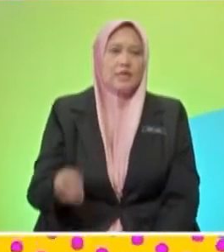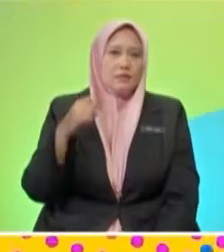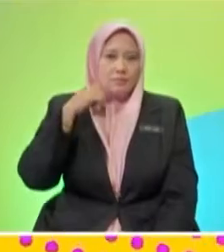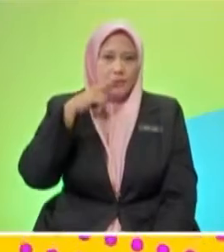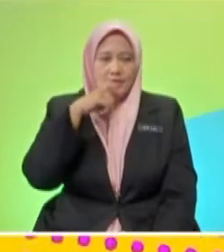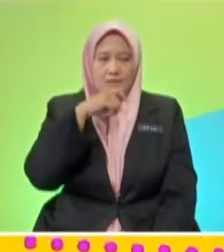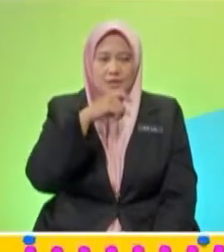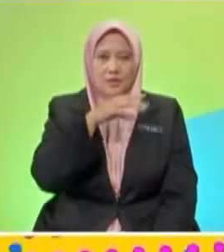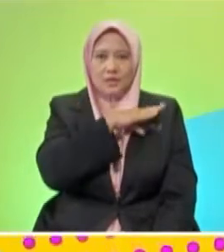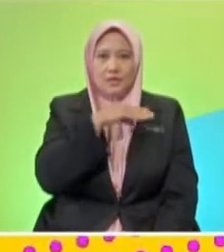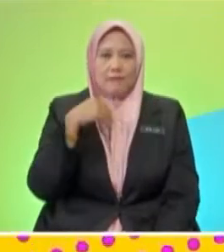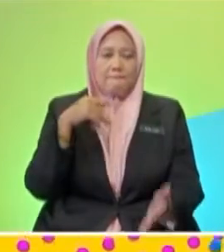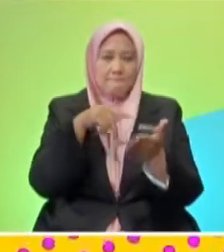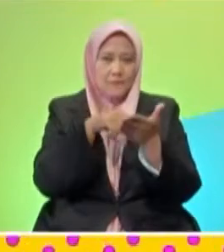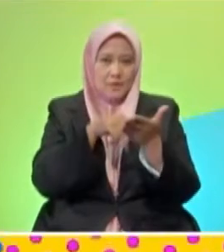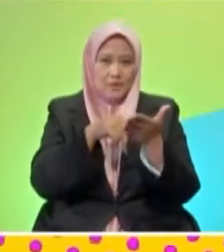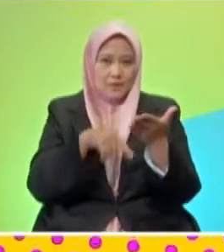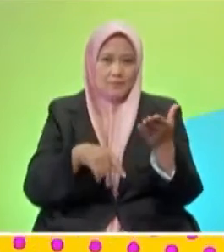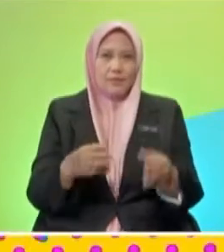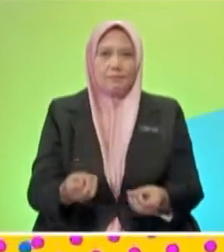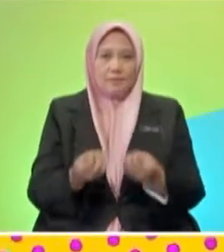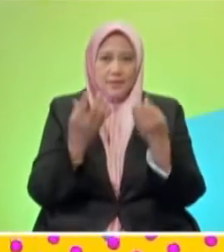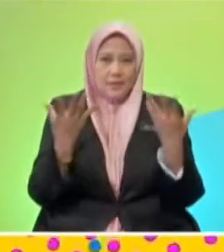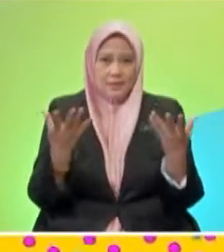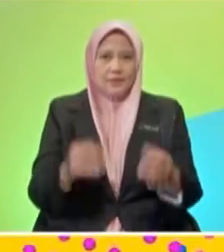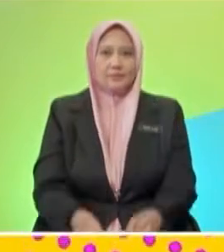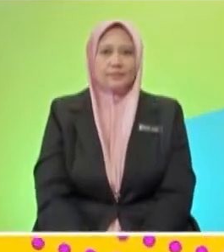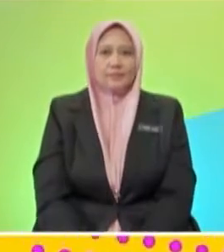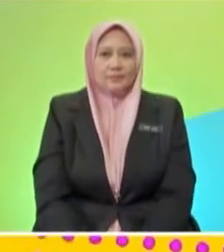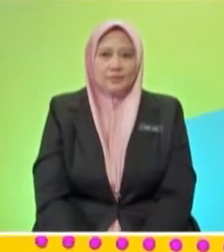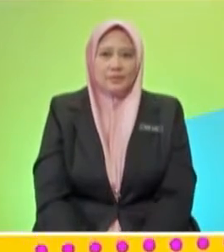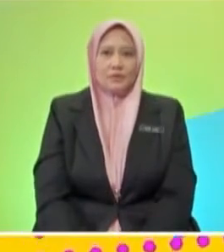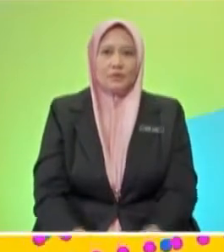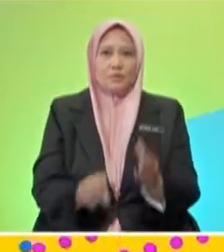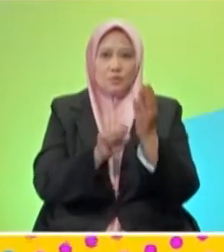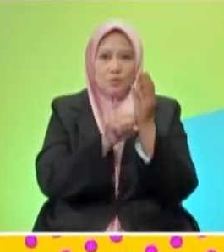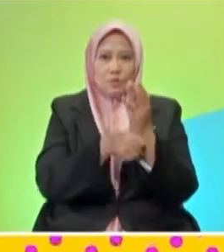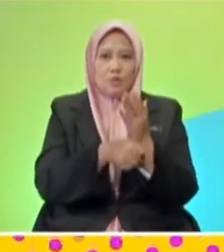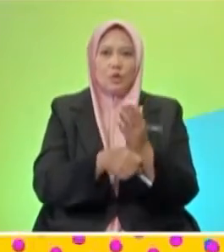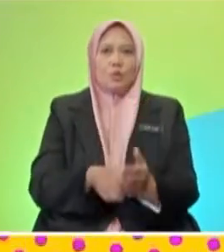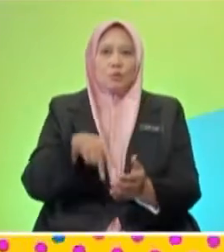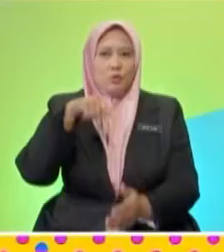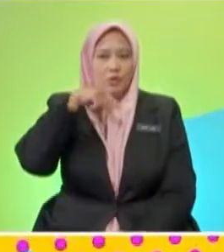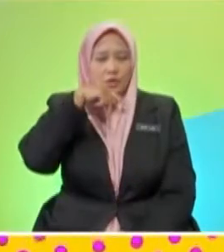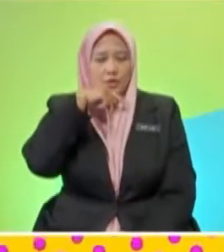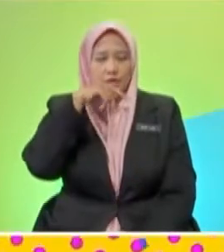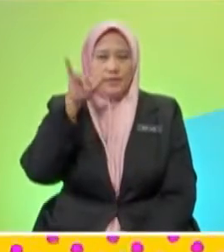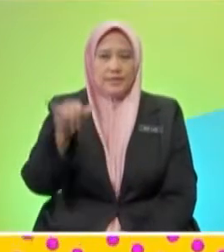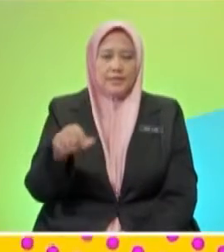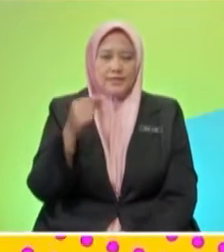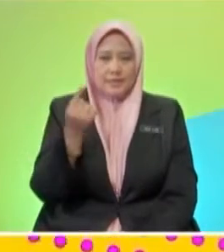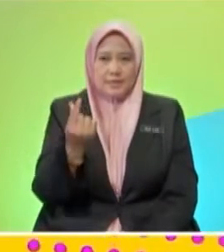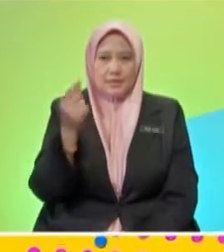secara sederhada sumber protein dan sedikit sahaja makanan tambahan